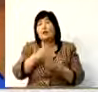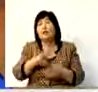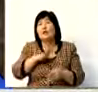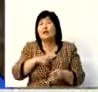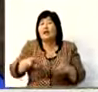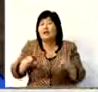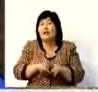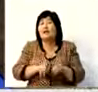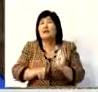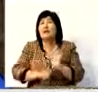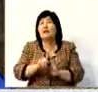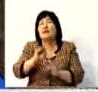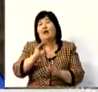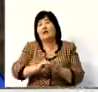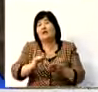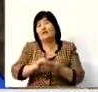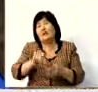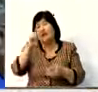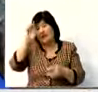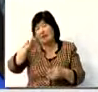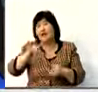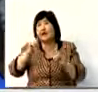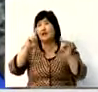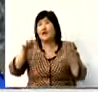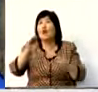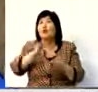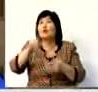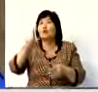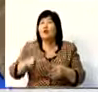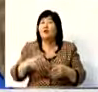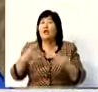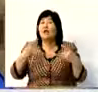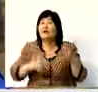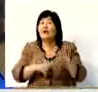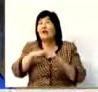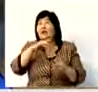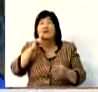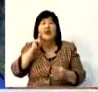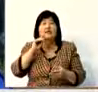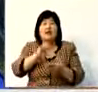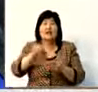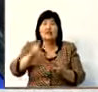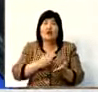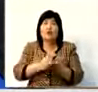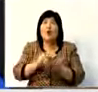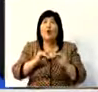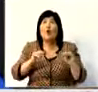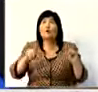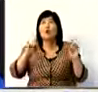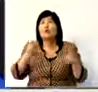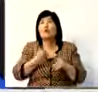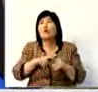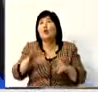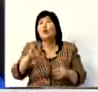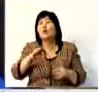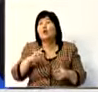қара қылды қақжырған турашыл тілші ретінде елге танылды. Қарымды журналист редакцияға келген талай жас тілшілерге жол бағыттап ұстаз атанды. Сондай-ақ